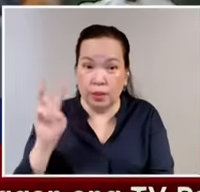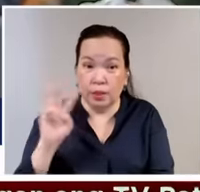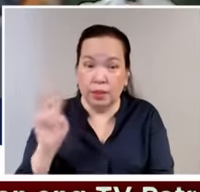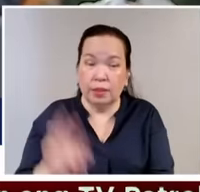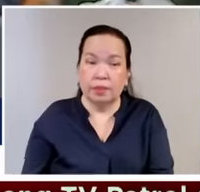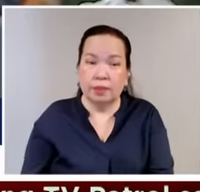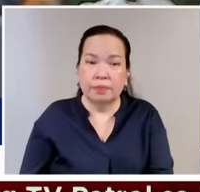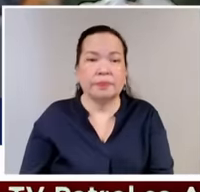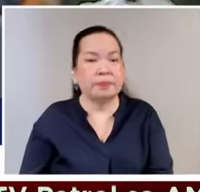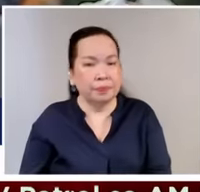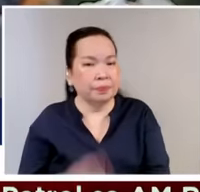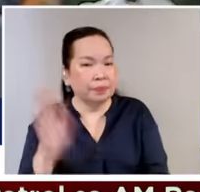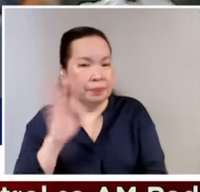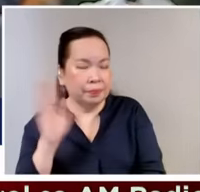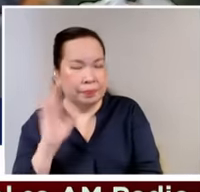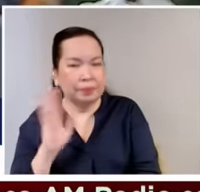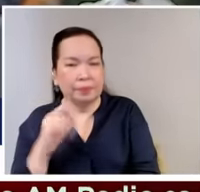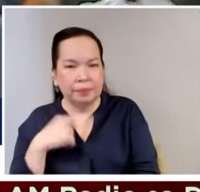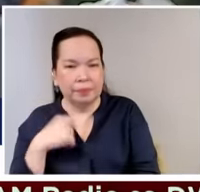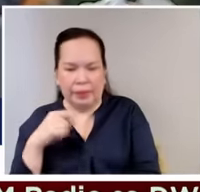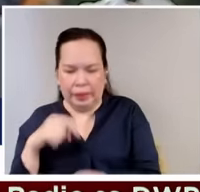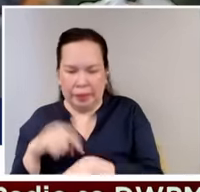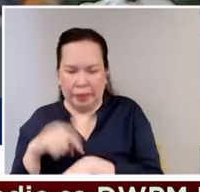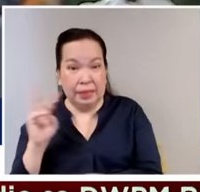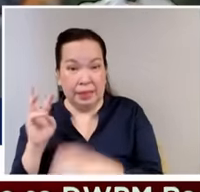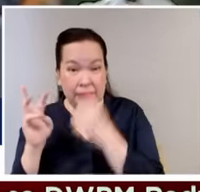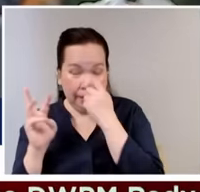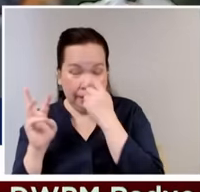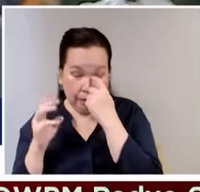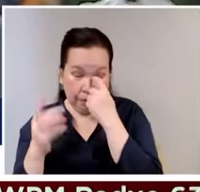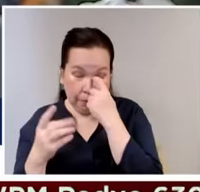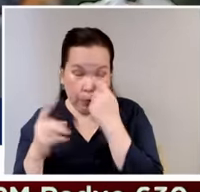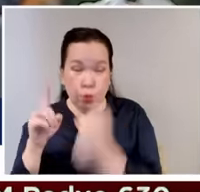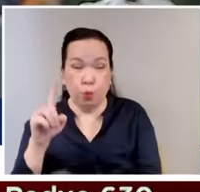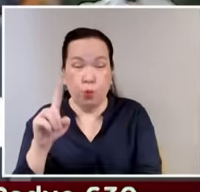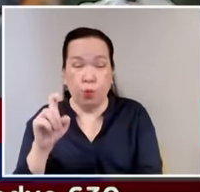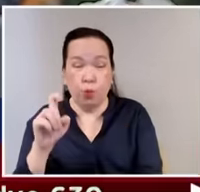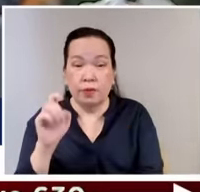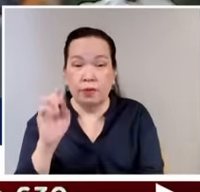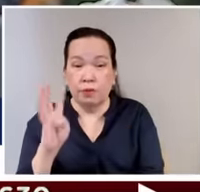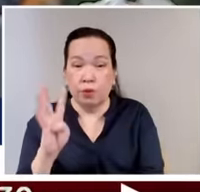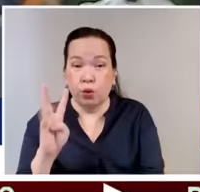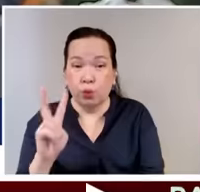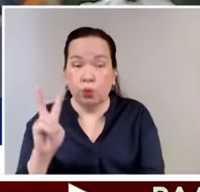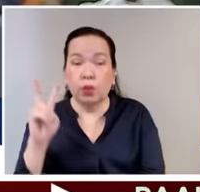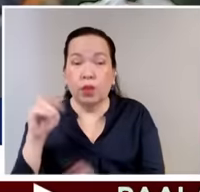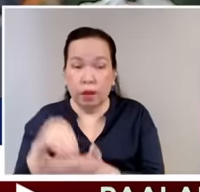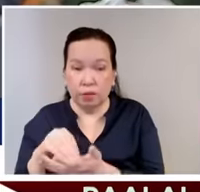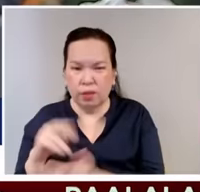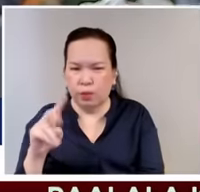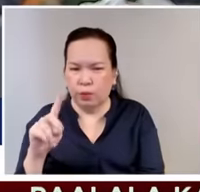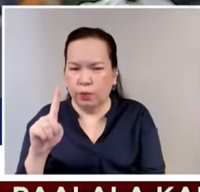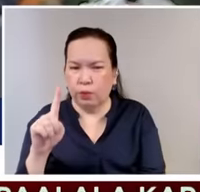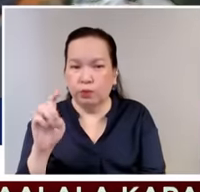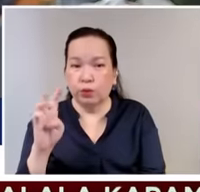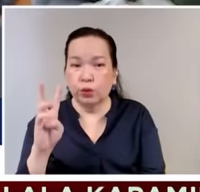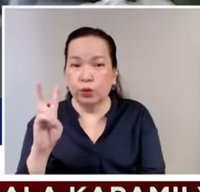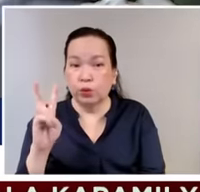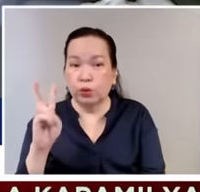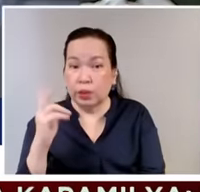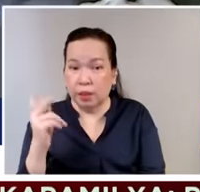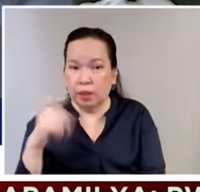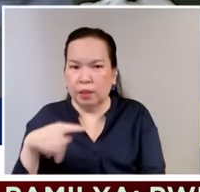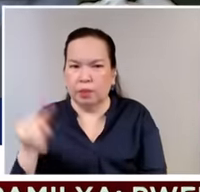Bernadette, as of 6 p.m. ay pumalo na sa mahigit 142,000 ang mga pasahero na bumiyahe dito sa